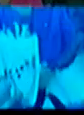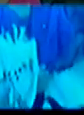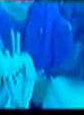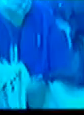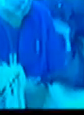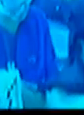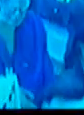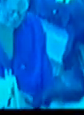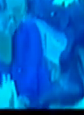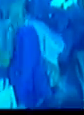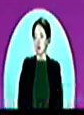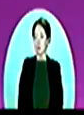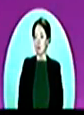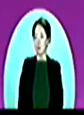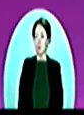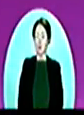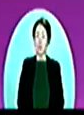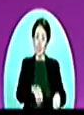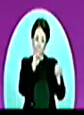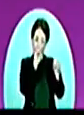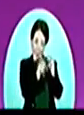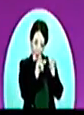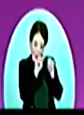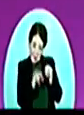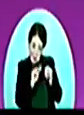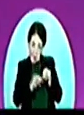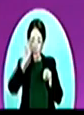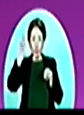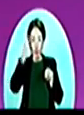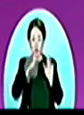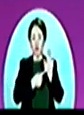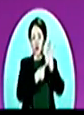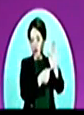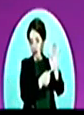Жижиг дүнд үйлдвэр, шалгаруулалт ил тод болов,